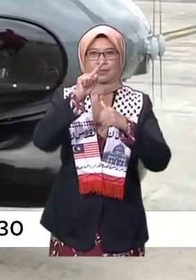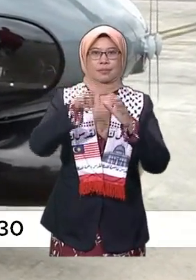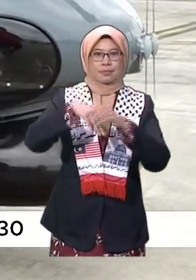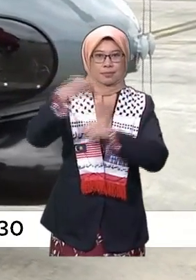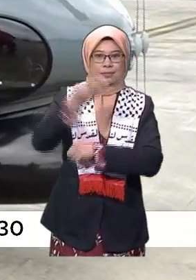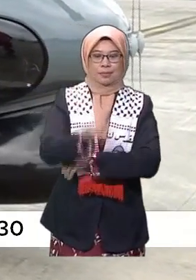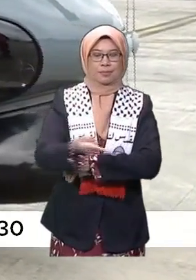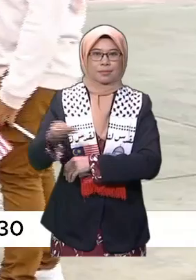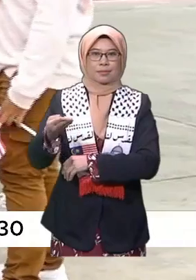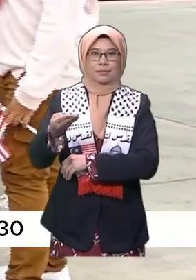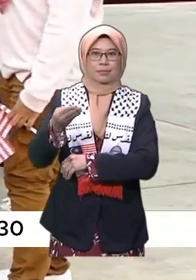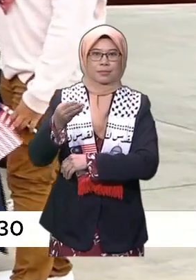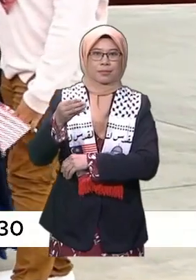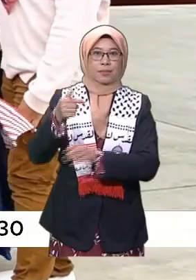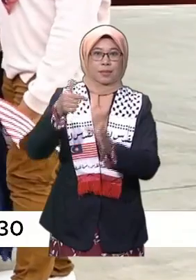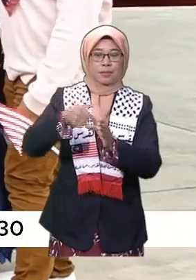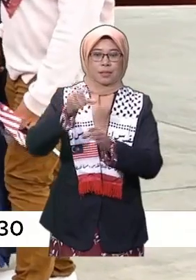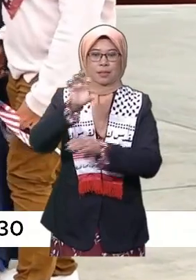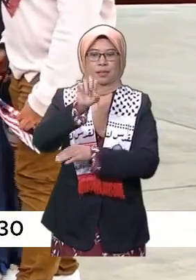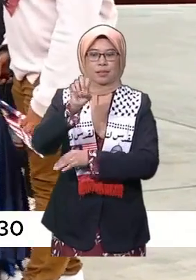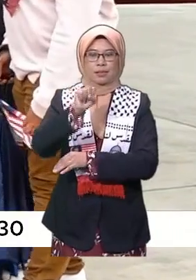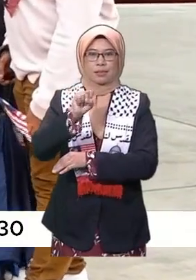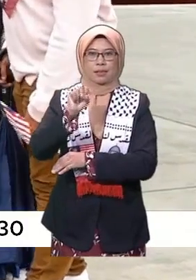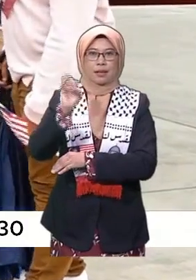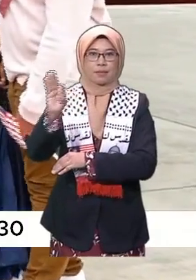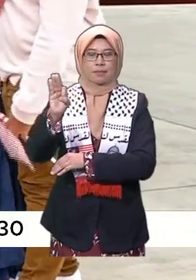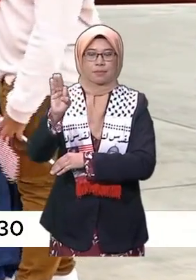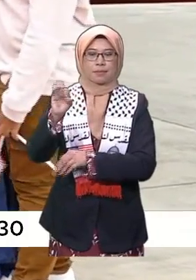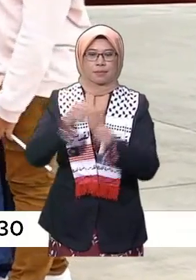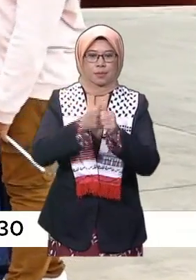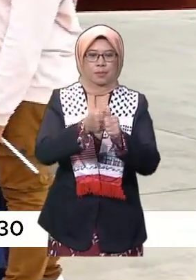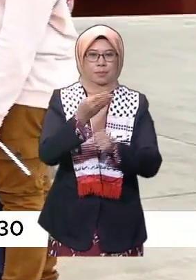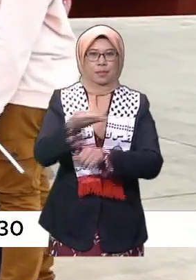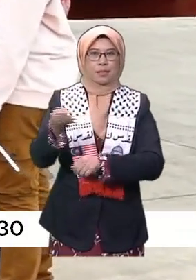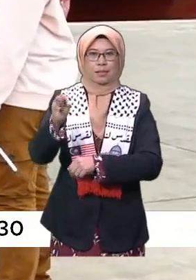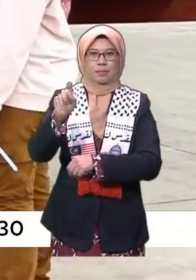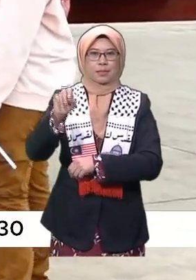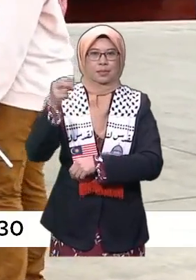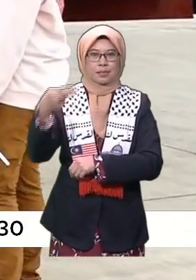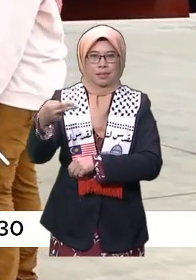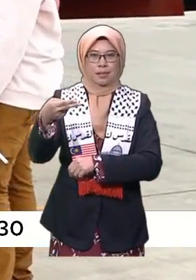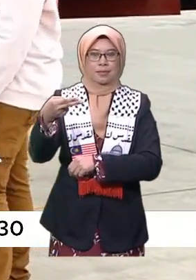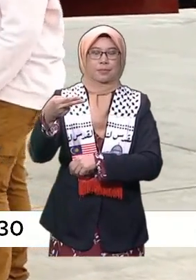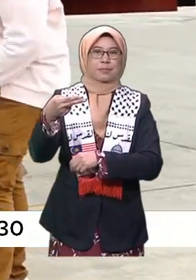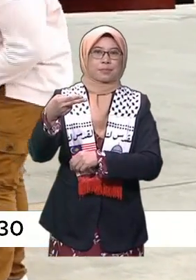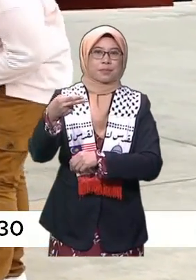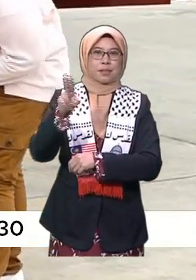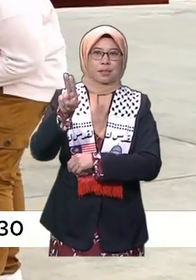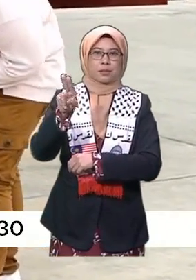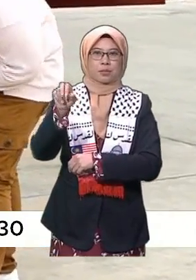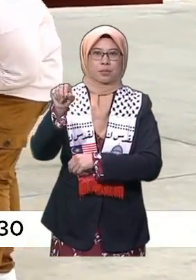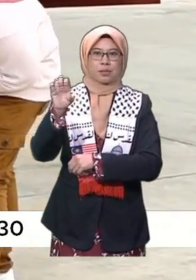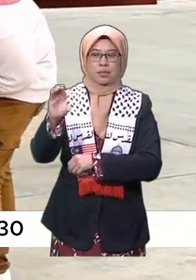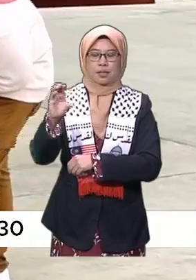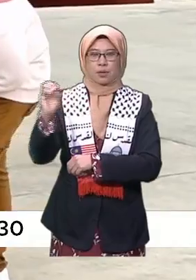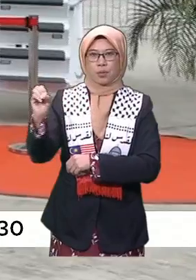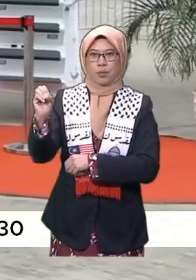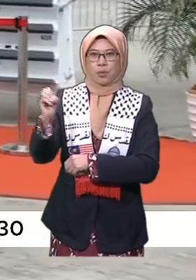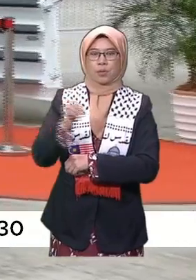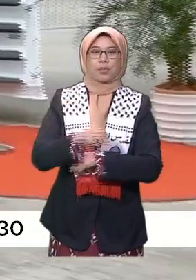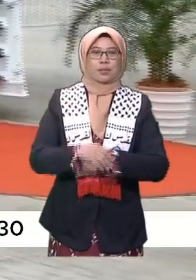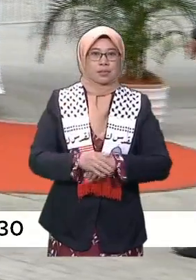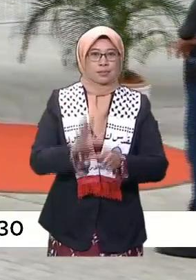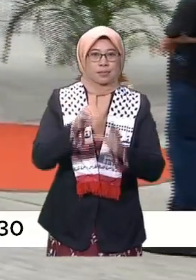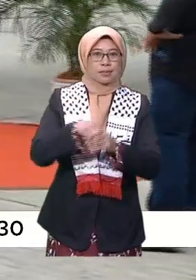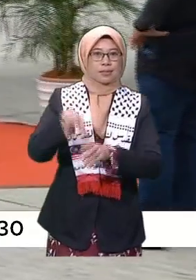pengeluaran bahan api penerbangan mampan SAF berasaskan bahan mentah dan minyak masak terpakai UCO, memandangkan bahan api itu